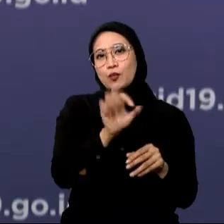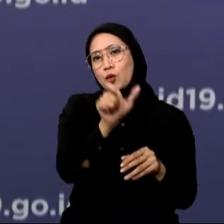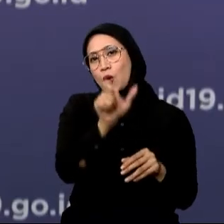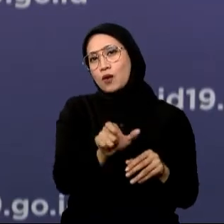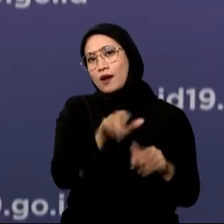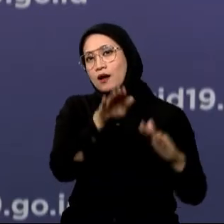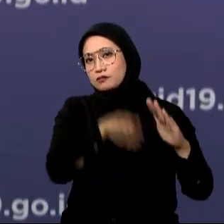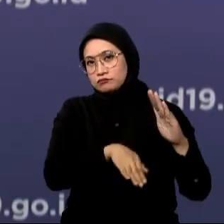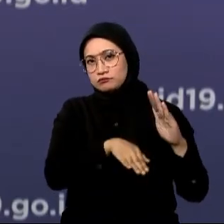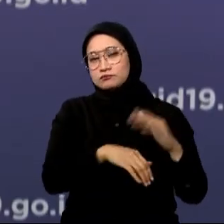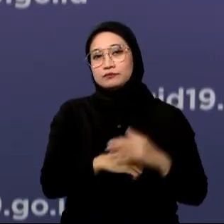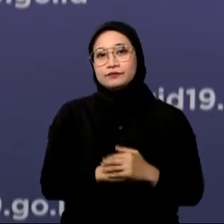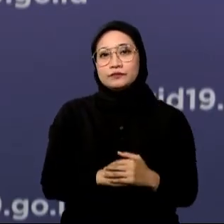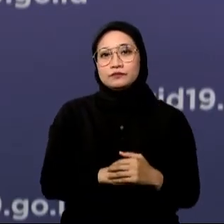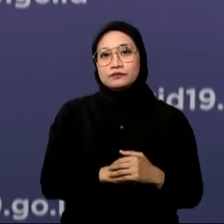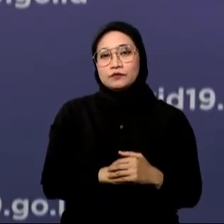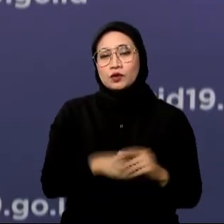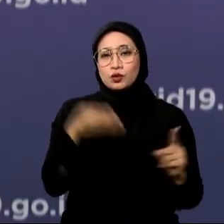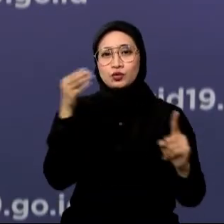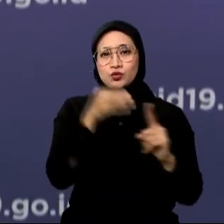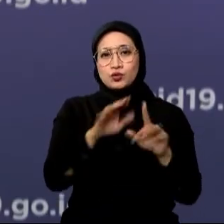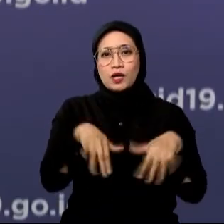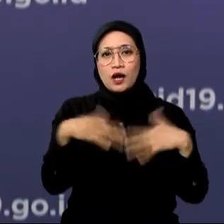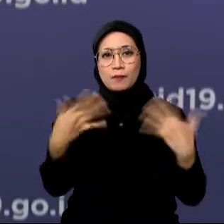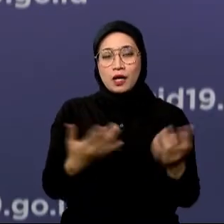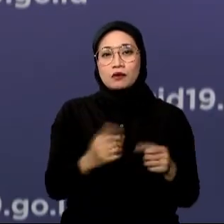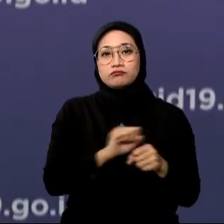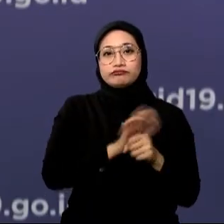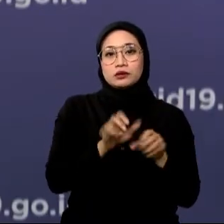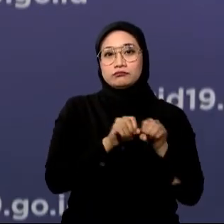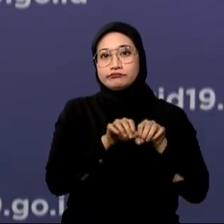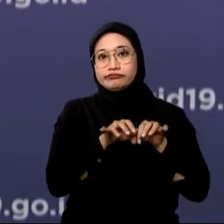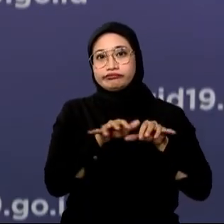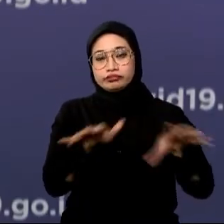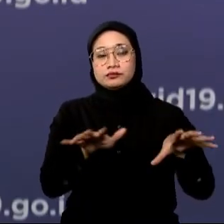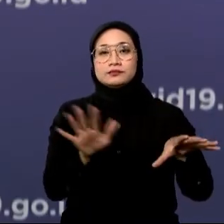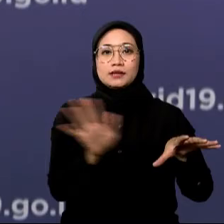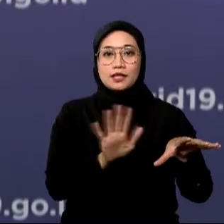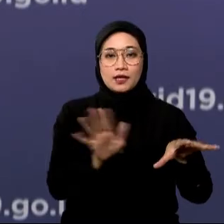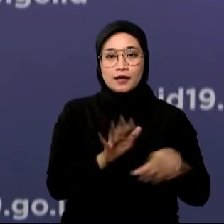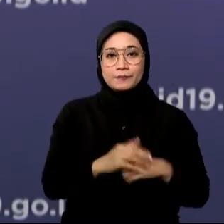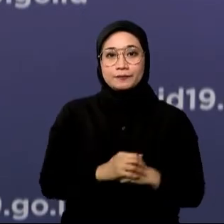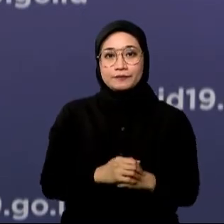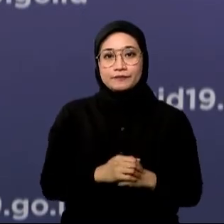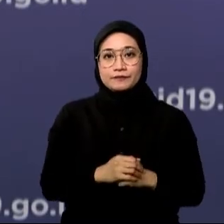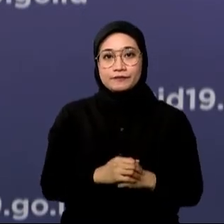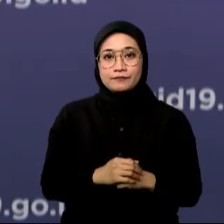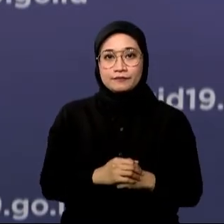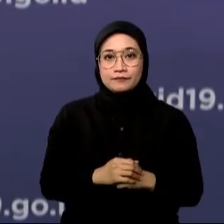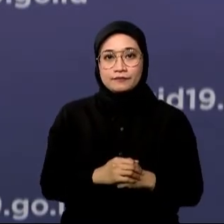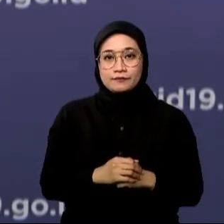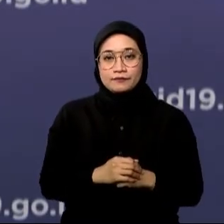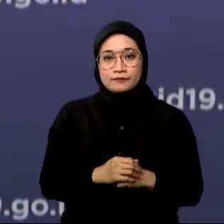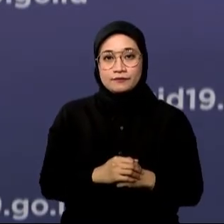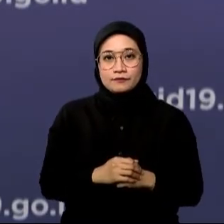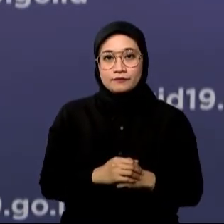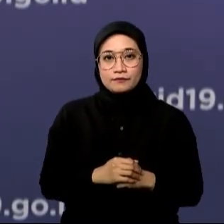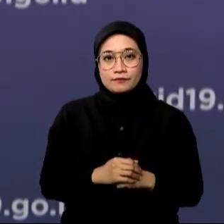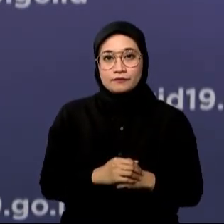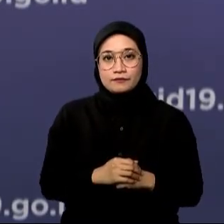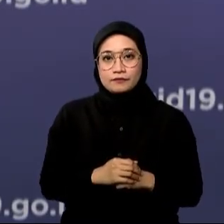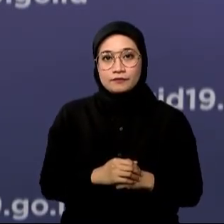Pertimbangan ini adalah untuk mencegah penyebaran antar pelayat dan sekali lagi, bukan jenazah yang telah dipersiapkan oleh